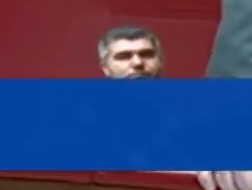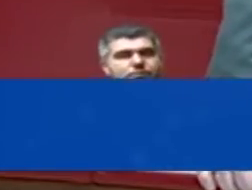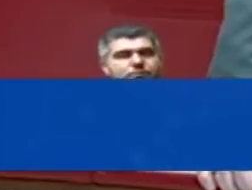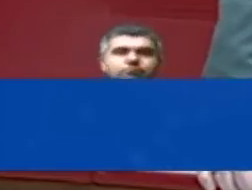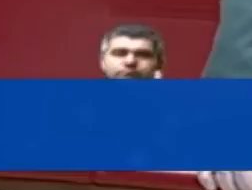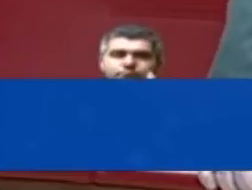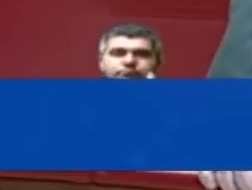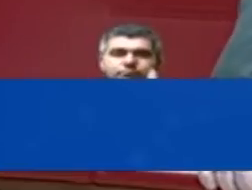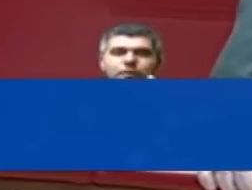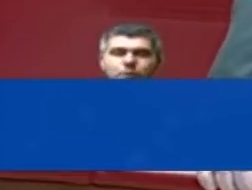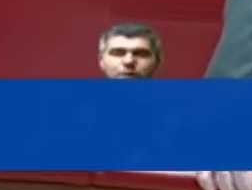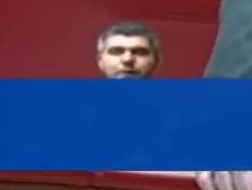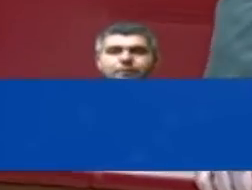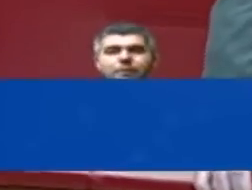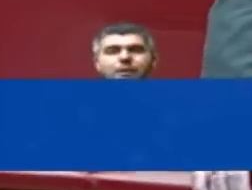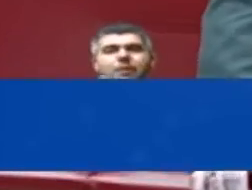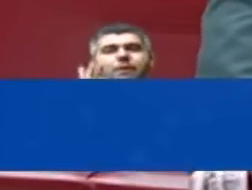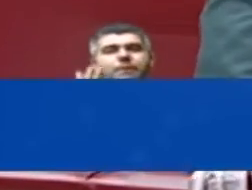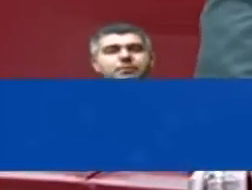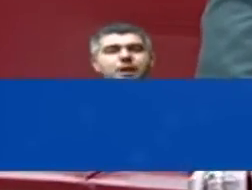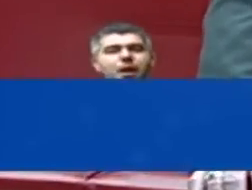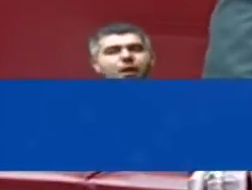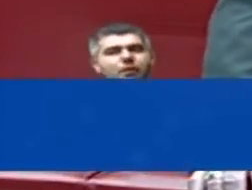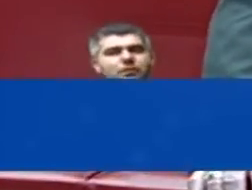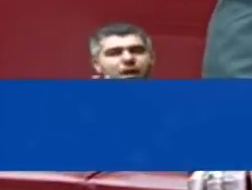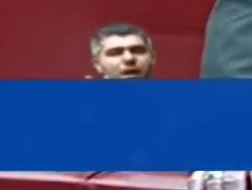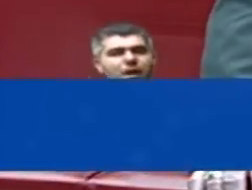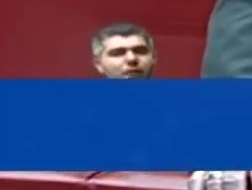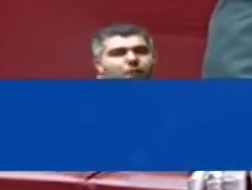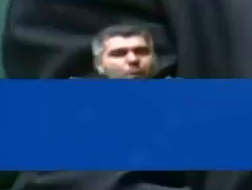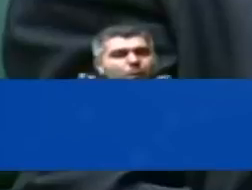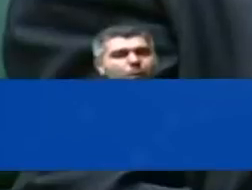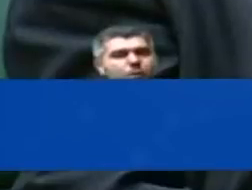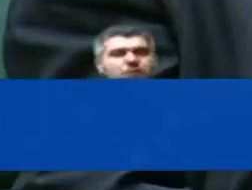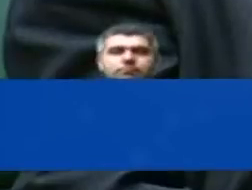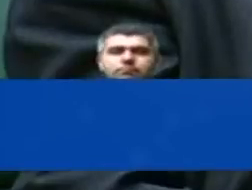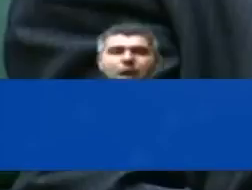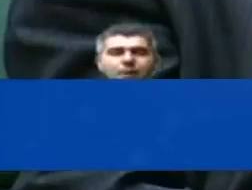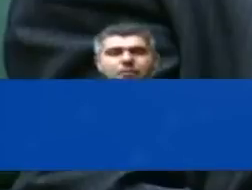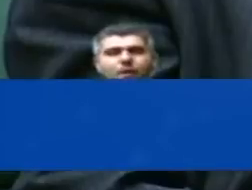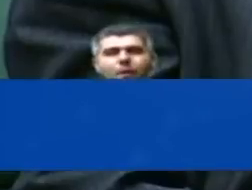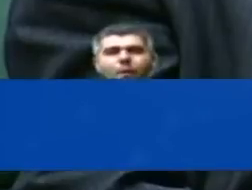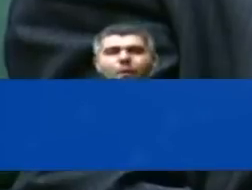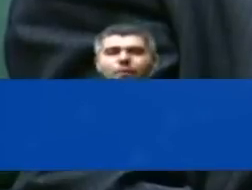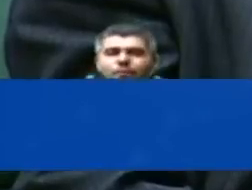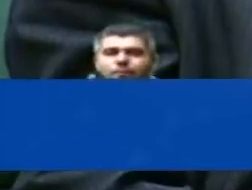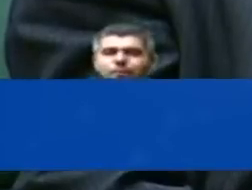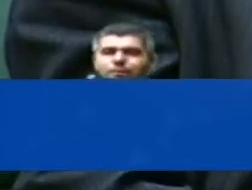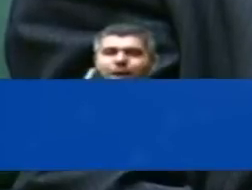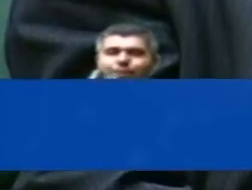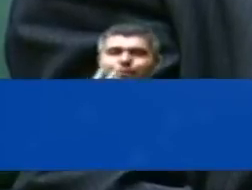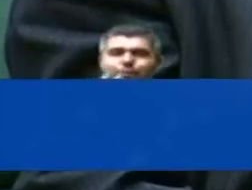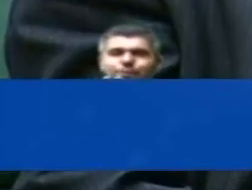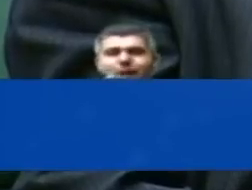ويتقدم، وتنعطي نسب اللي كلشي الان مجتمع عليها. اما ان ناخذ حاله او حالتين او 10 حالات